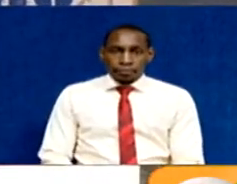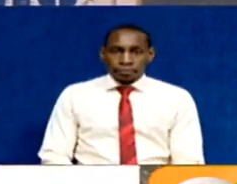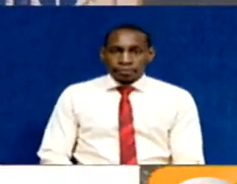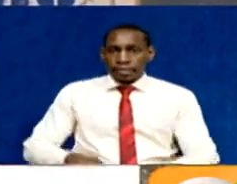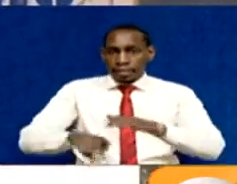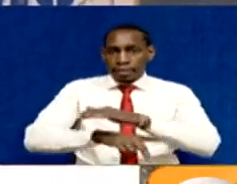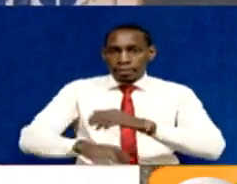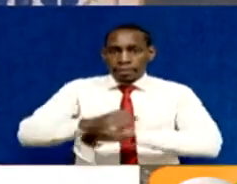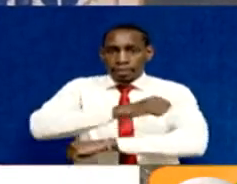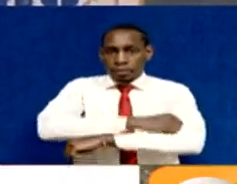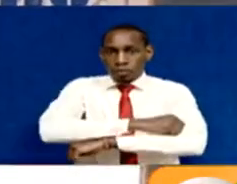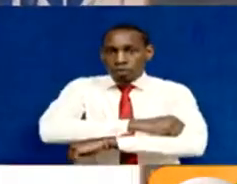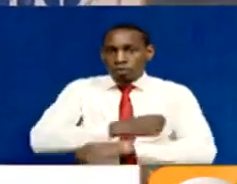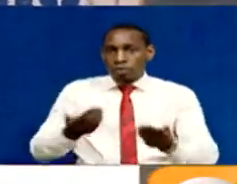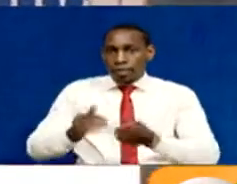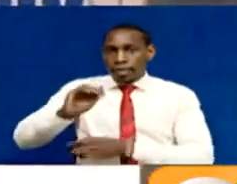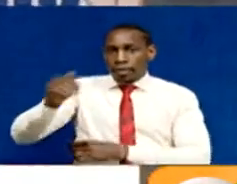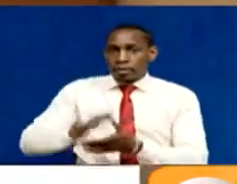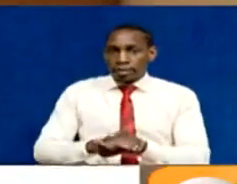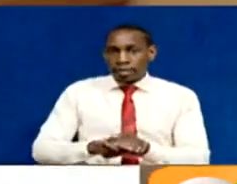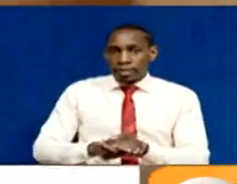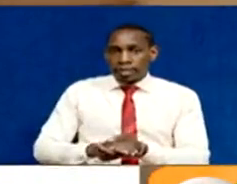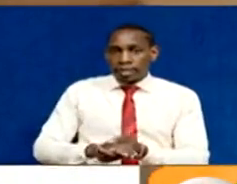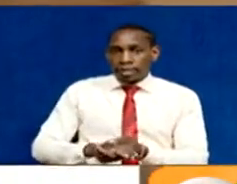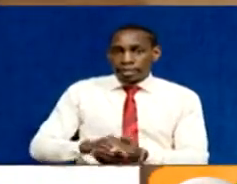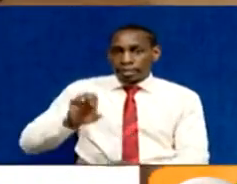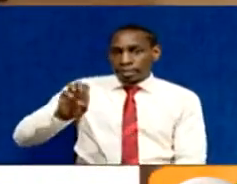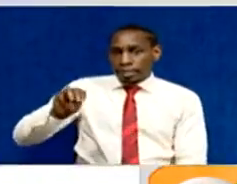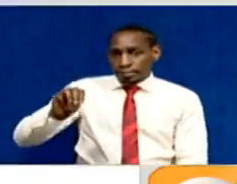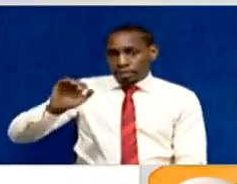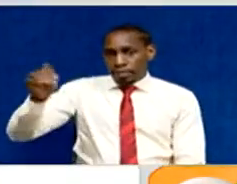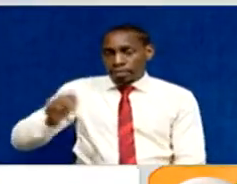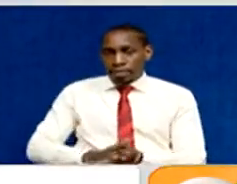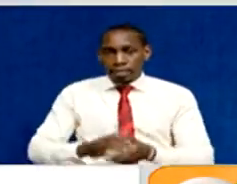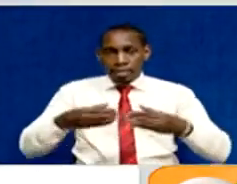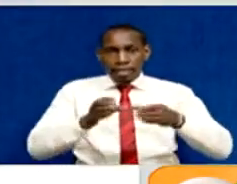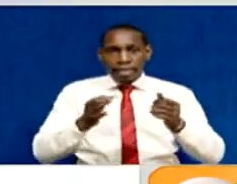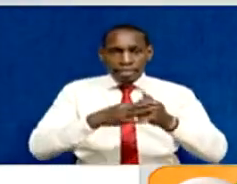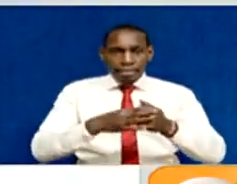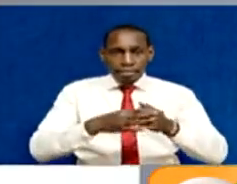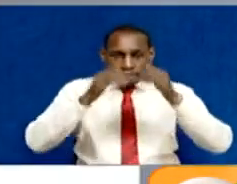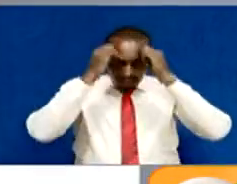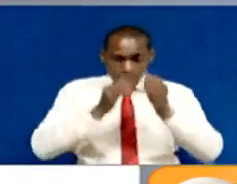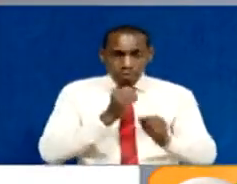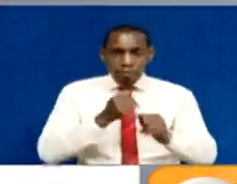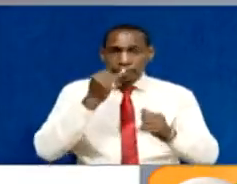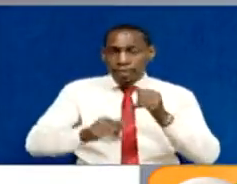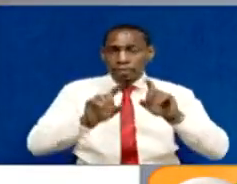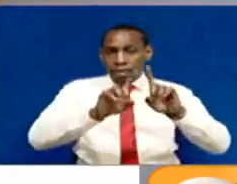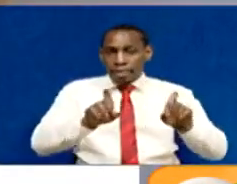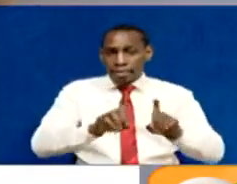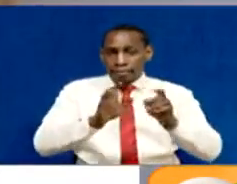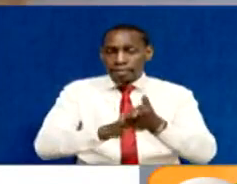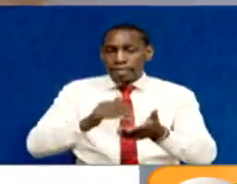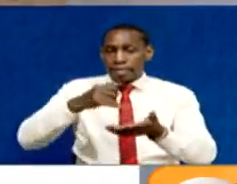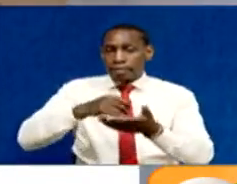Katika shule ya msingi ya Molol huko Chepkorio, County ya Elgeyo Marakwet, wanafunzi wa darasa la nane wanaandika mtihani wao wa mwisho wa kitaifa. Miongoni